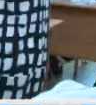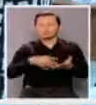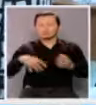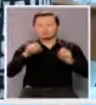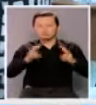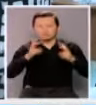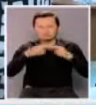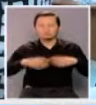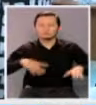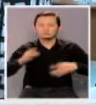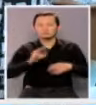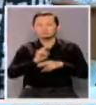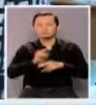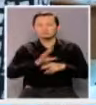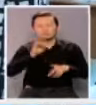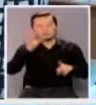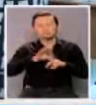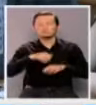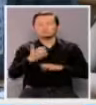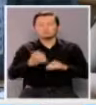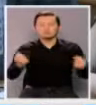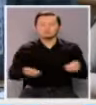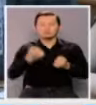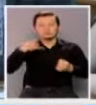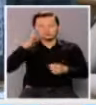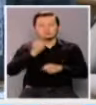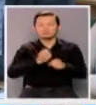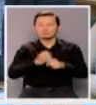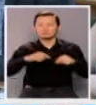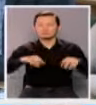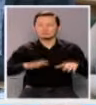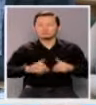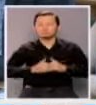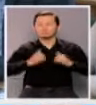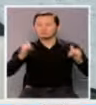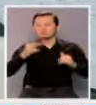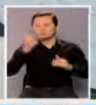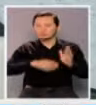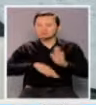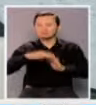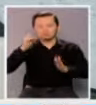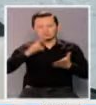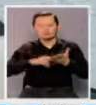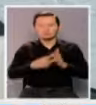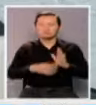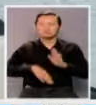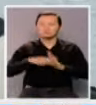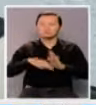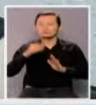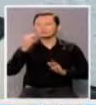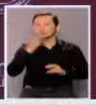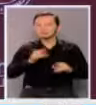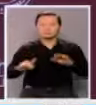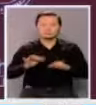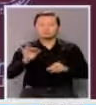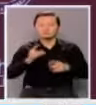провели семинар-тренинг. Главная цель конкурса – поддержка отечественных производителей, увеличение видов отечественных товаров, улучшение качества услуг, а